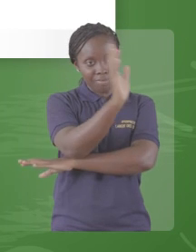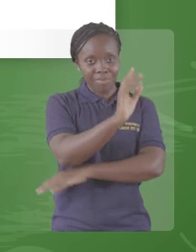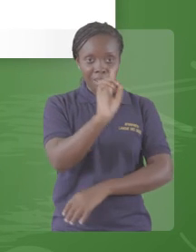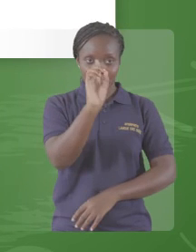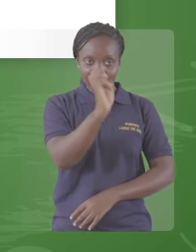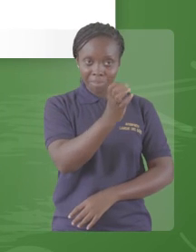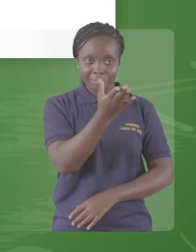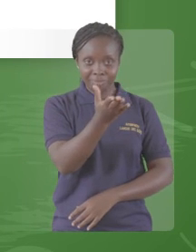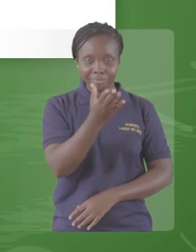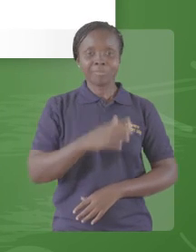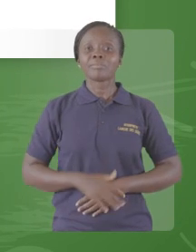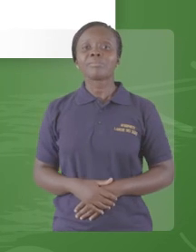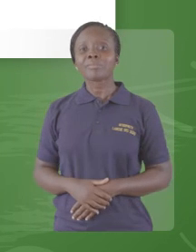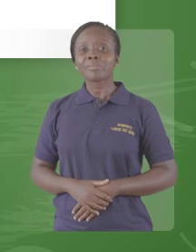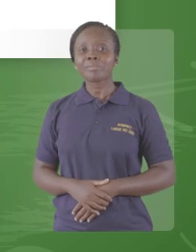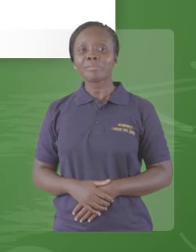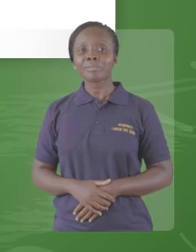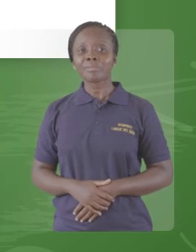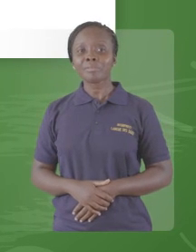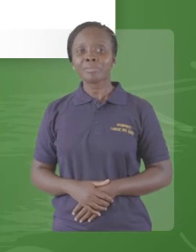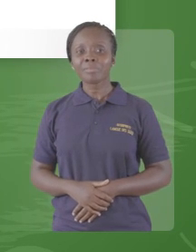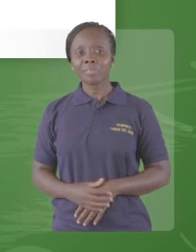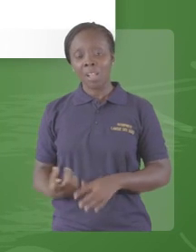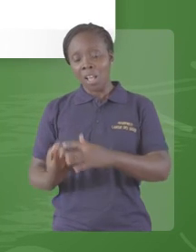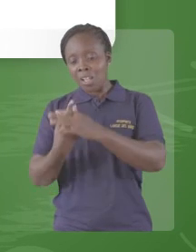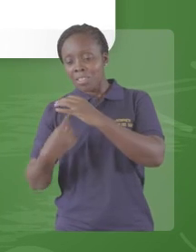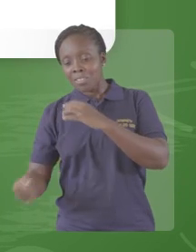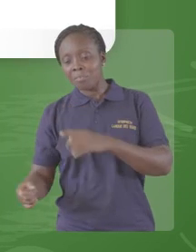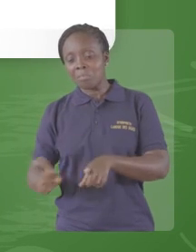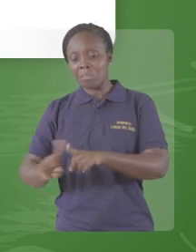la disparition des espèces animales et végétales,